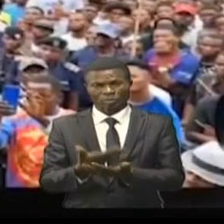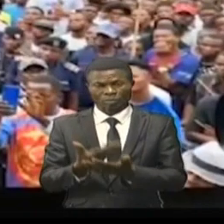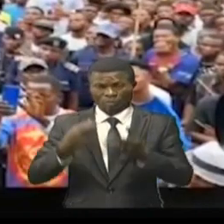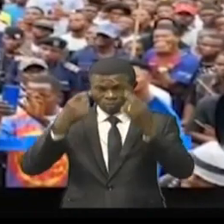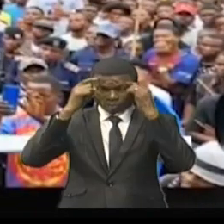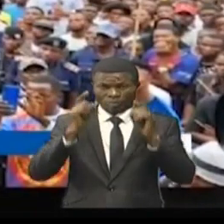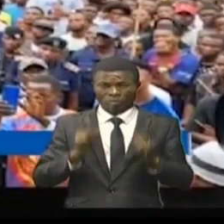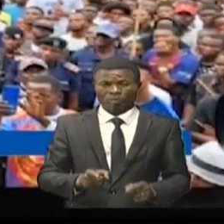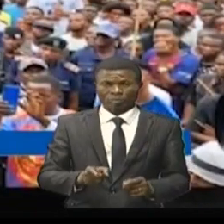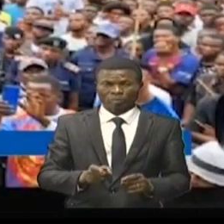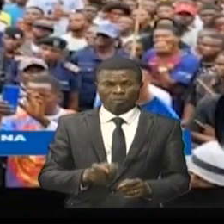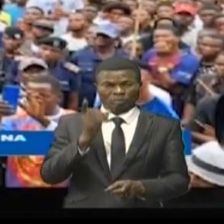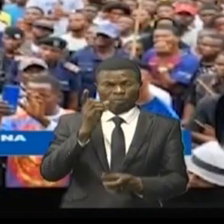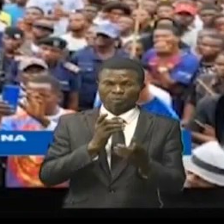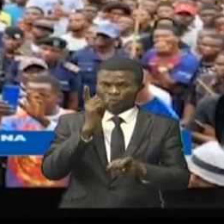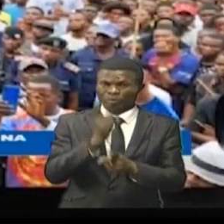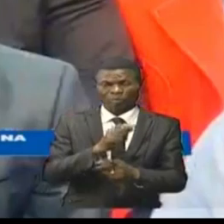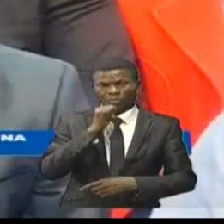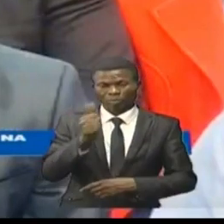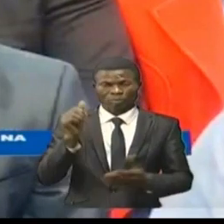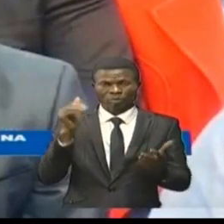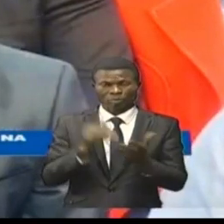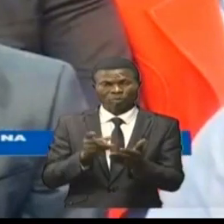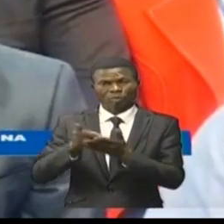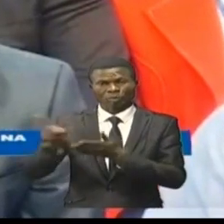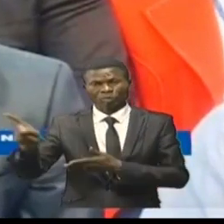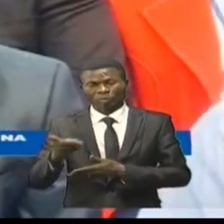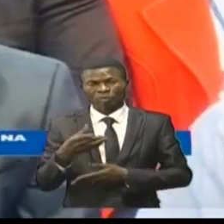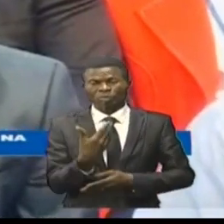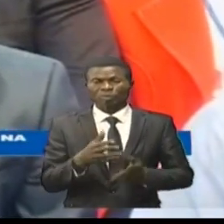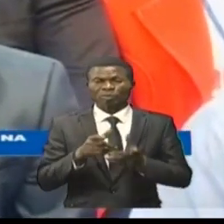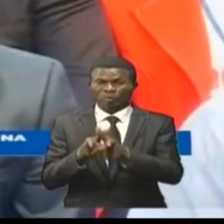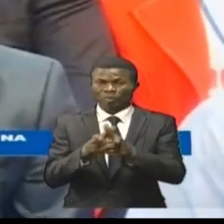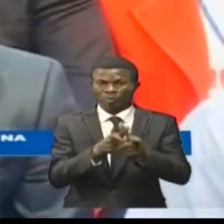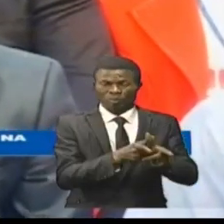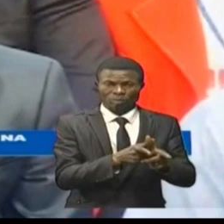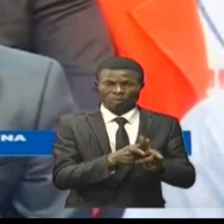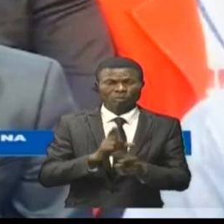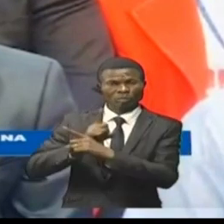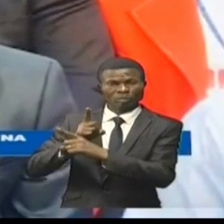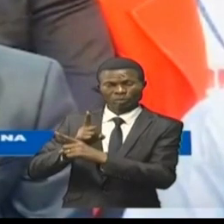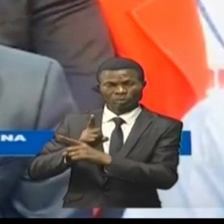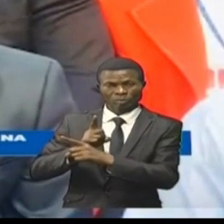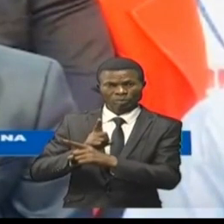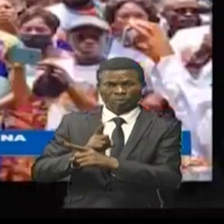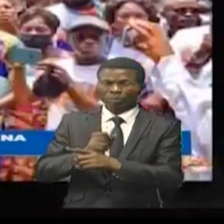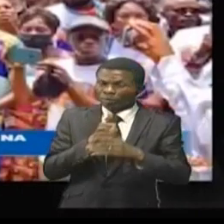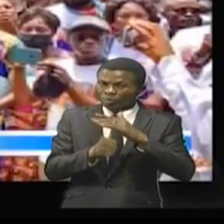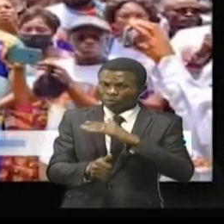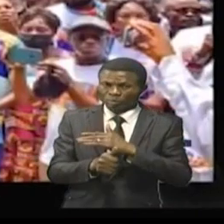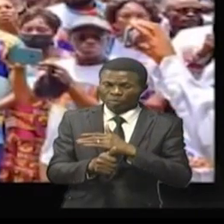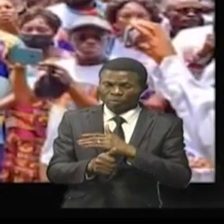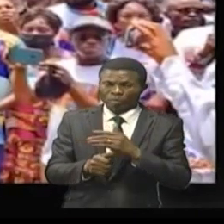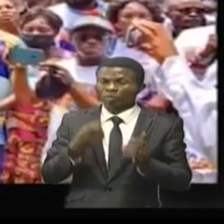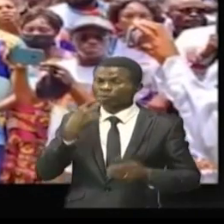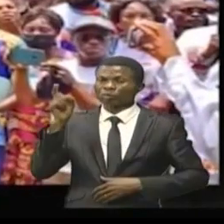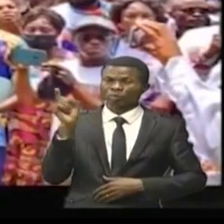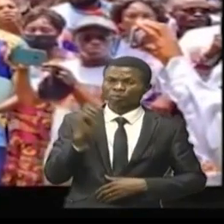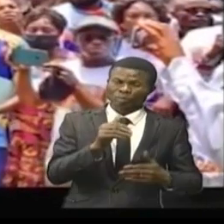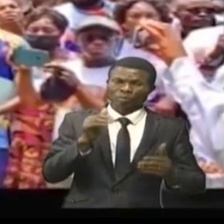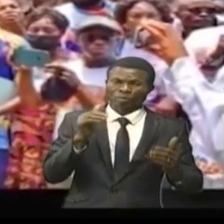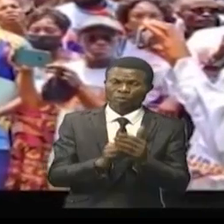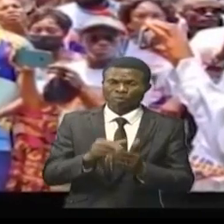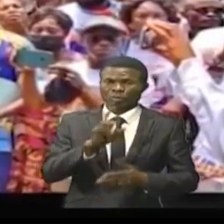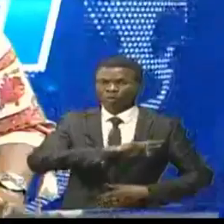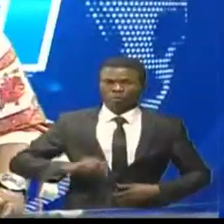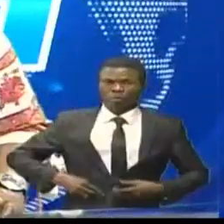mesure injuste sur l'achat des matériels de défense qui ne dit pas son nom, infligé à la République démocratique